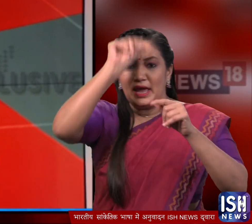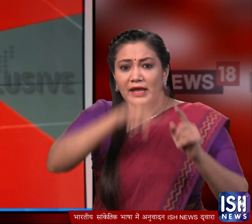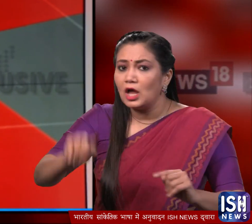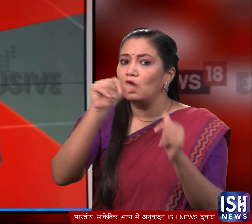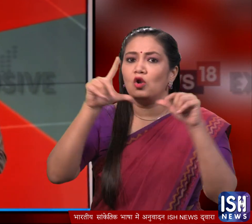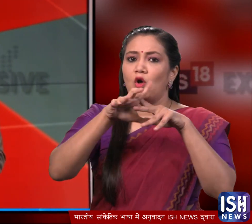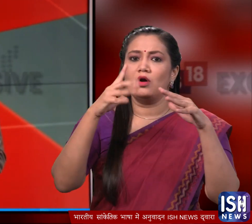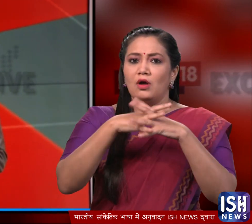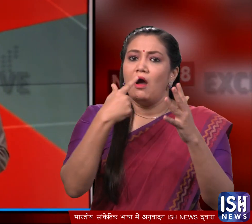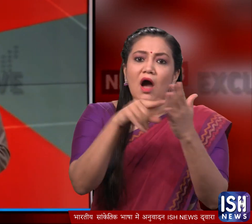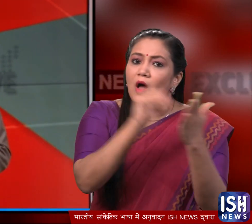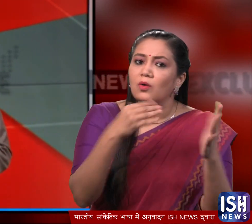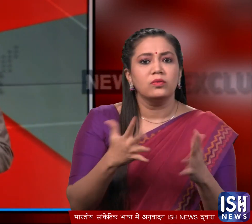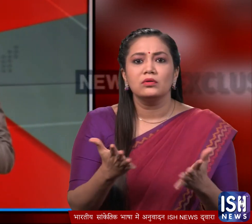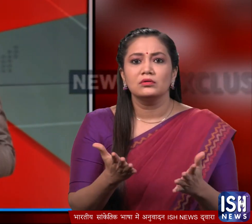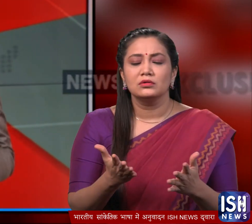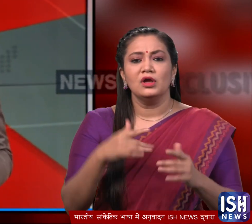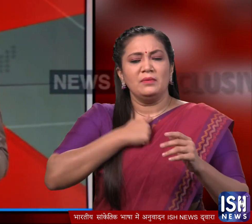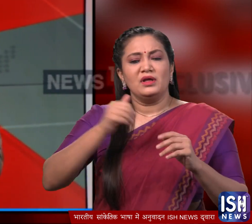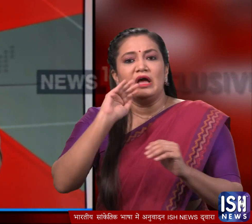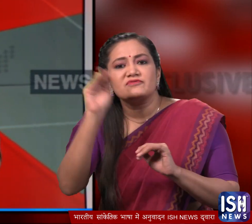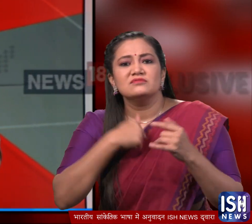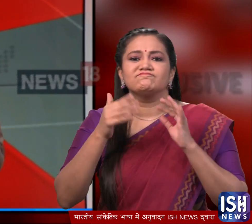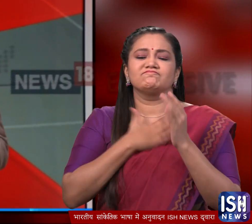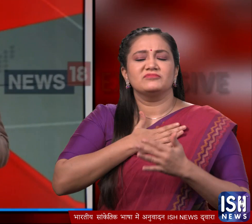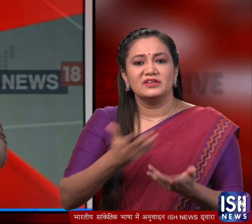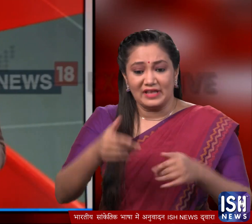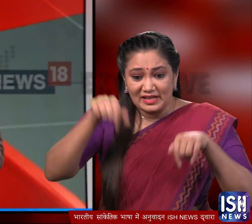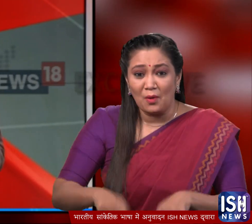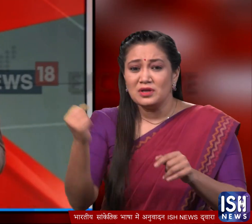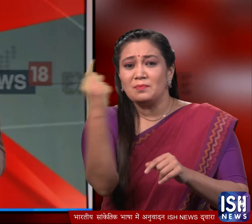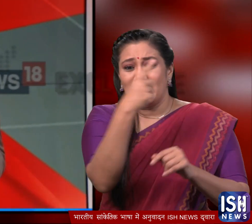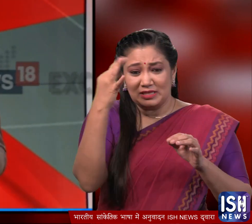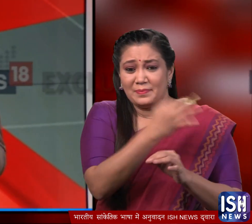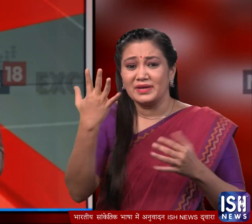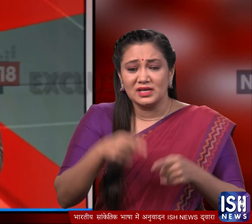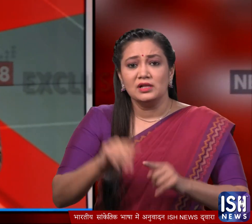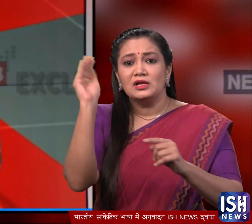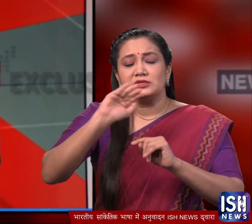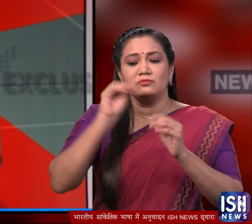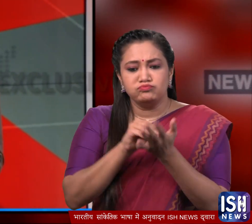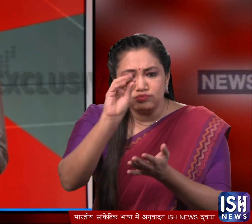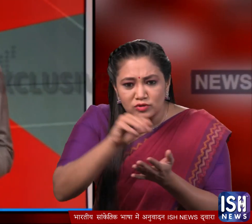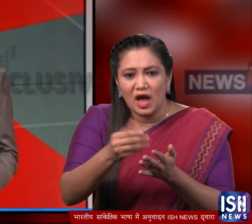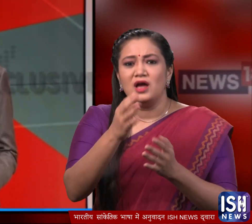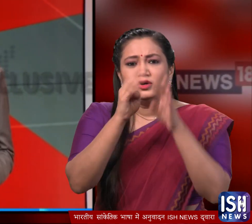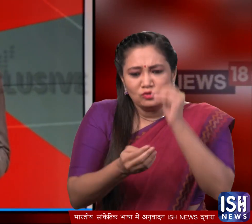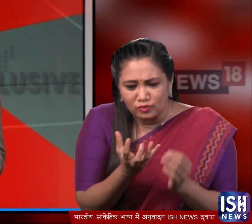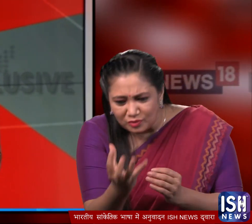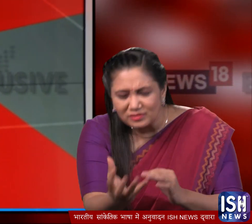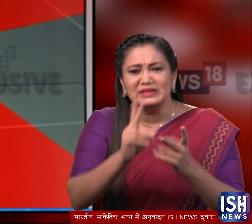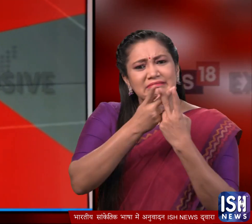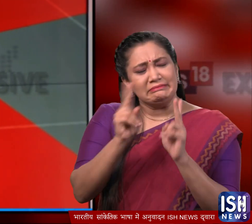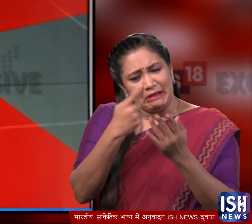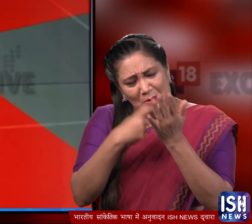कानून के हिसाब से अपराध भी है, लेकिन हम लोगों की सांपों से आस्था जुड़ी है और सावन के महीने में सांपों की पूजा करने से लेकर उन्हें दूध पिलाने तक